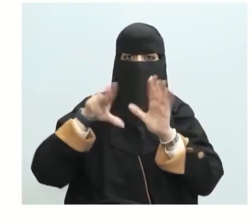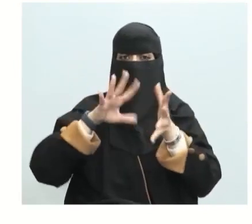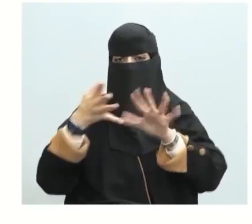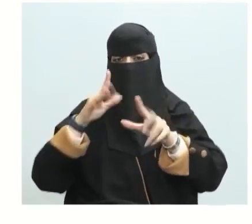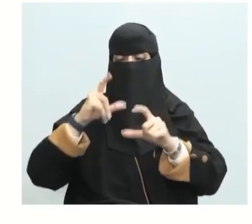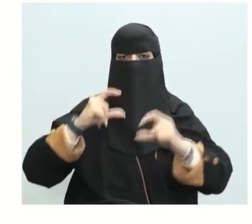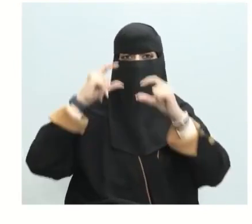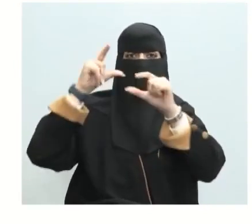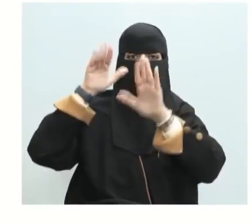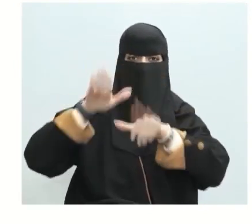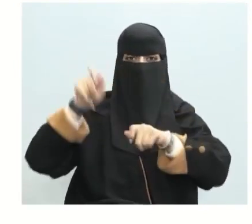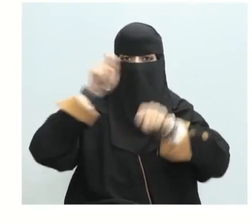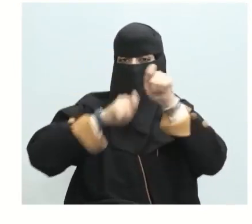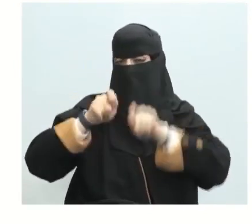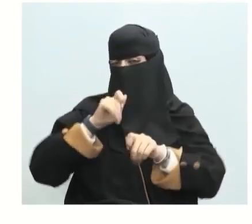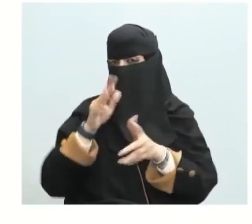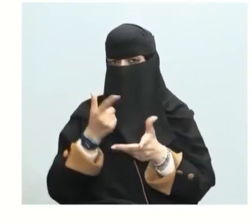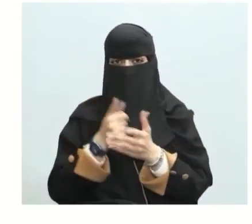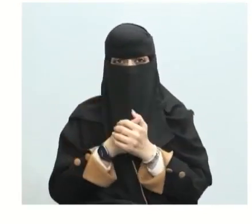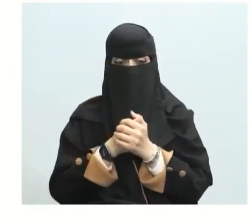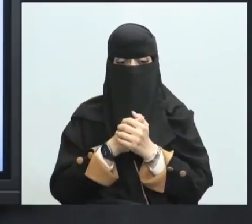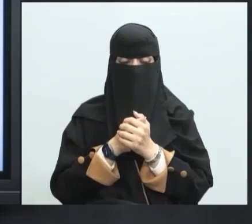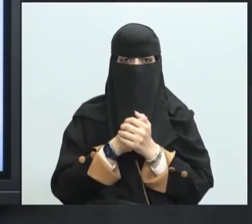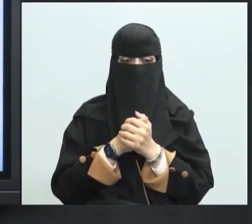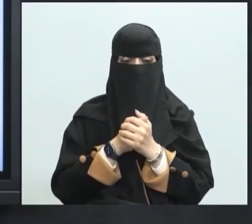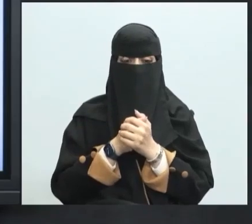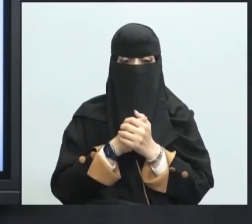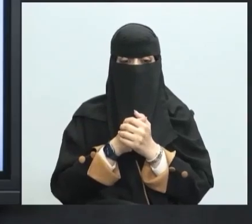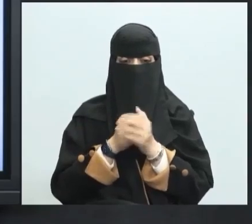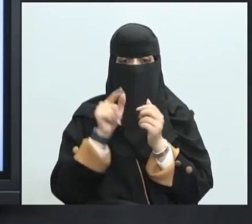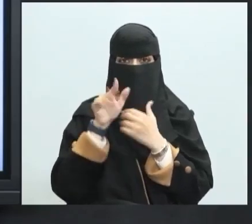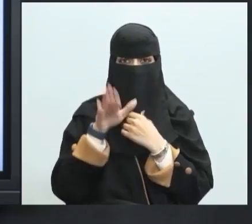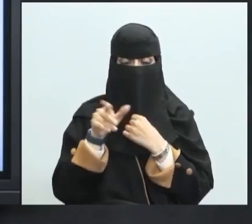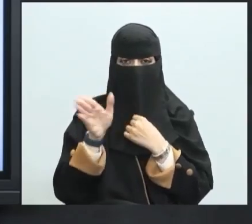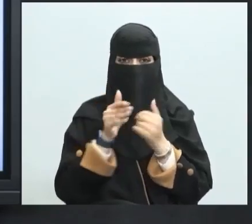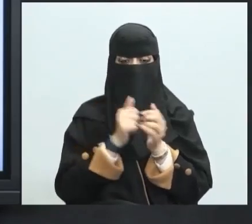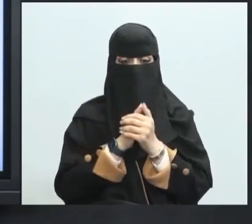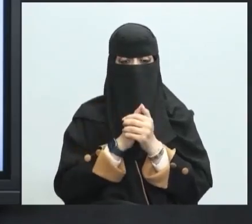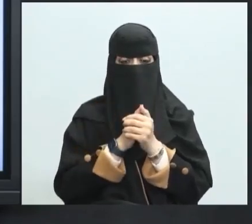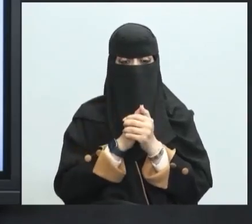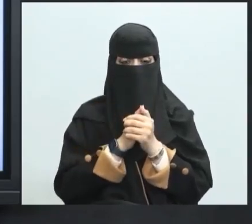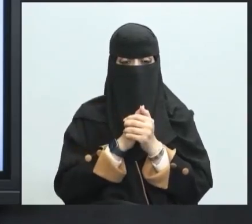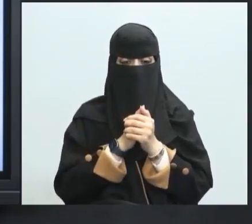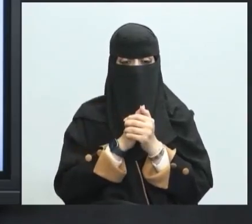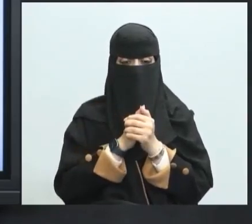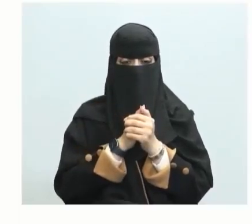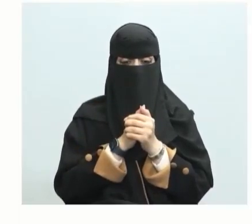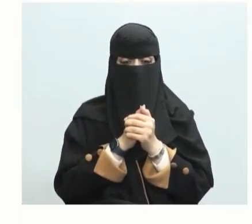التي ساستخدم ما هي القصص والتشبيهات والحجج التي ساستخدم في عرضي لهذا الموضوع لنقول